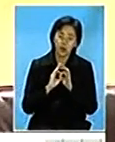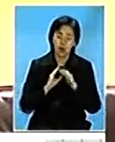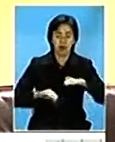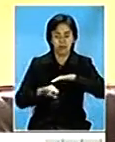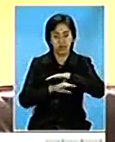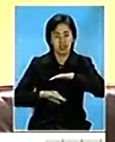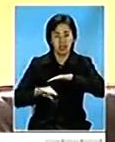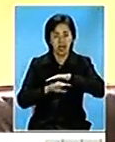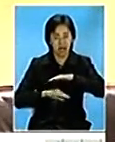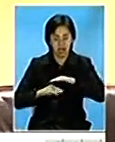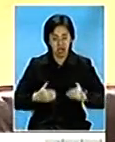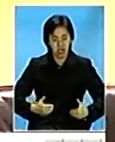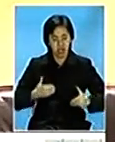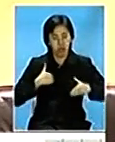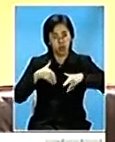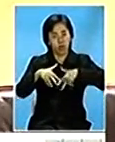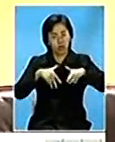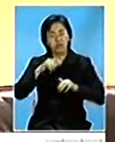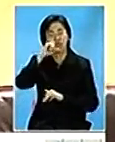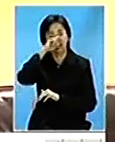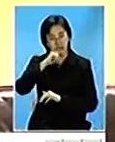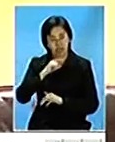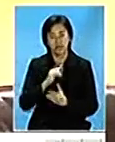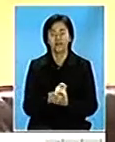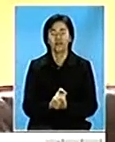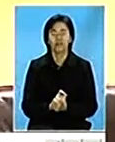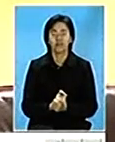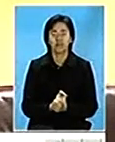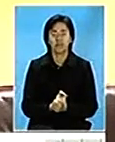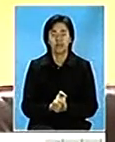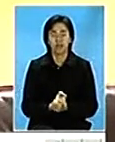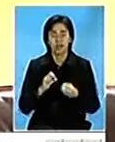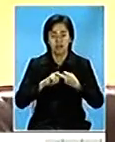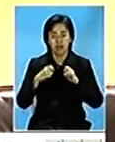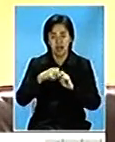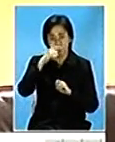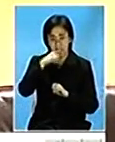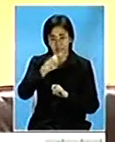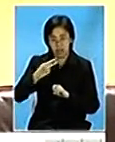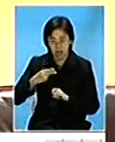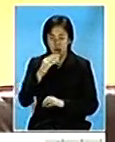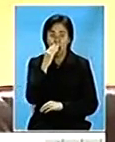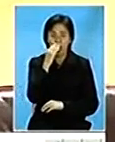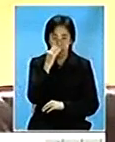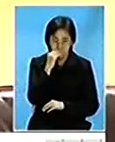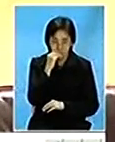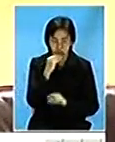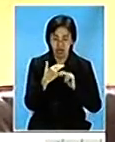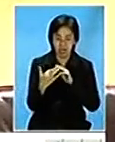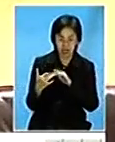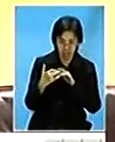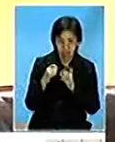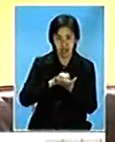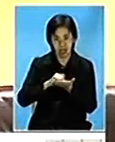ที่แท้จริงของวิถีชีวิตของคนไทยเรานะครับว่าเรื่องภาษาไทยการพูดการเขียนหรือหลายๆเรื่